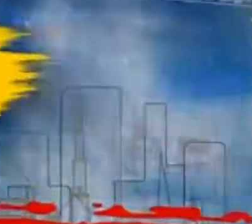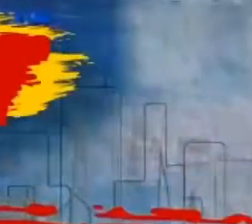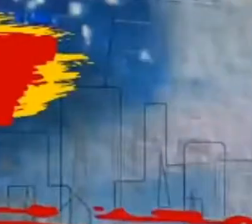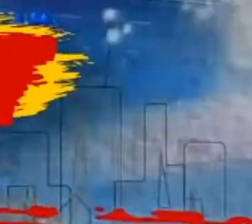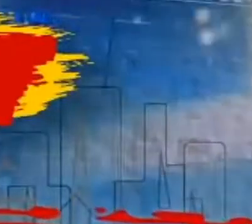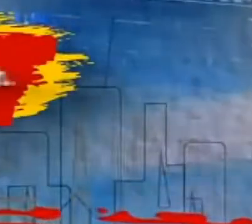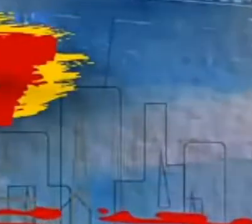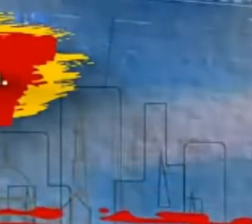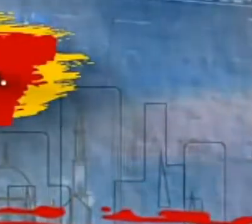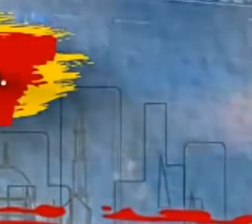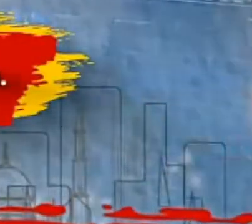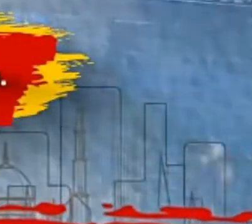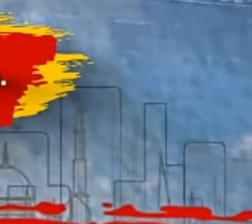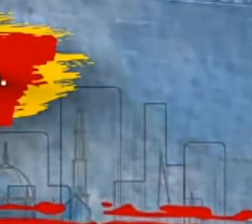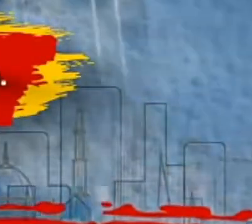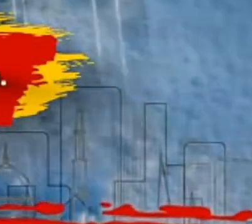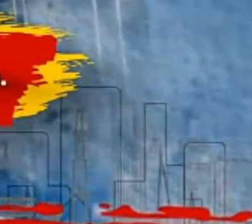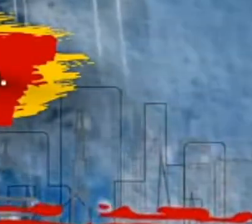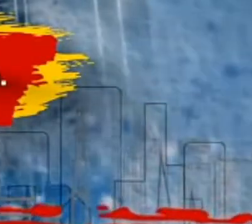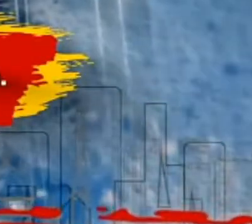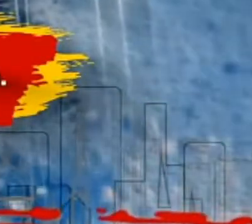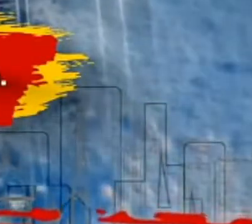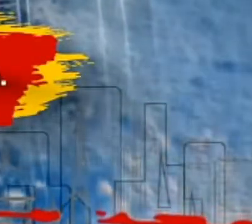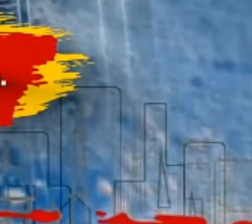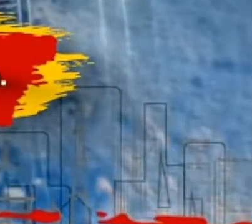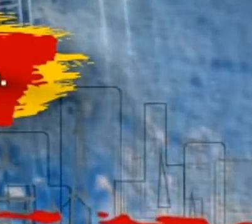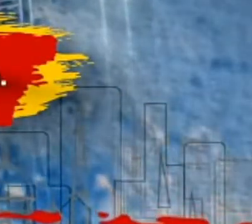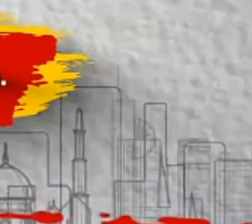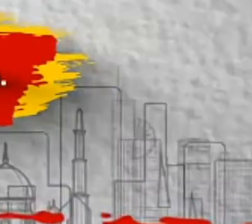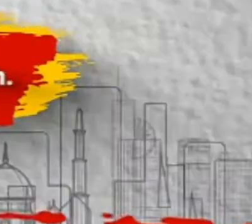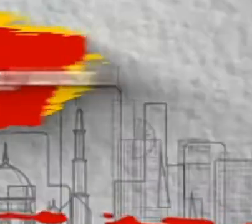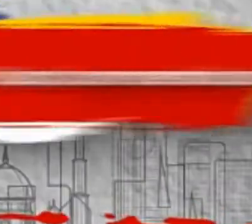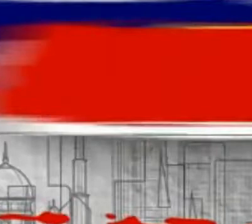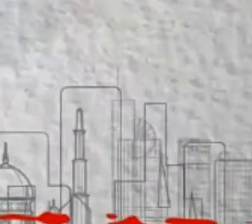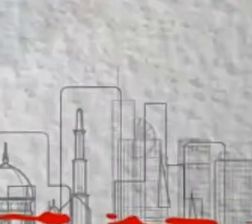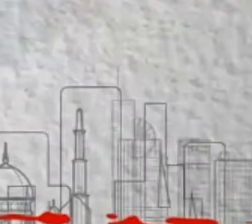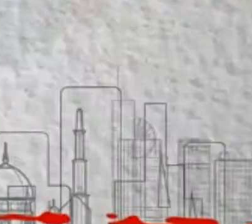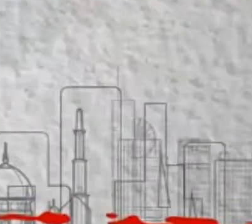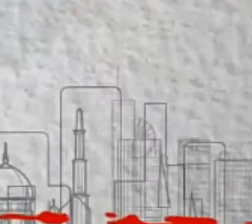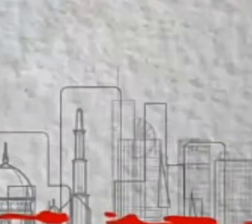Rukun Negara bertujuan membentuk perpaduan yang kukuh.